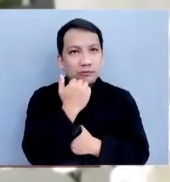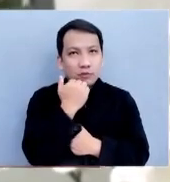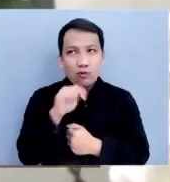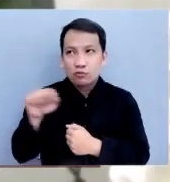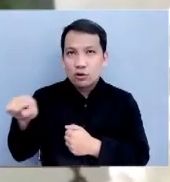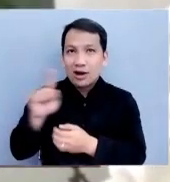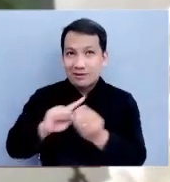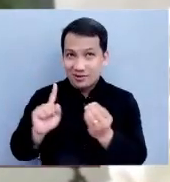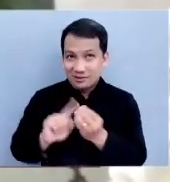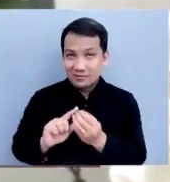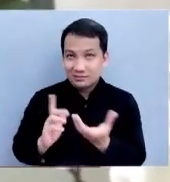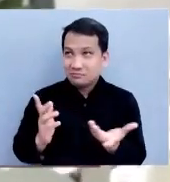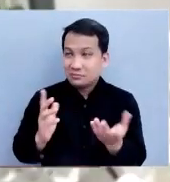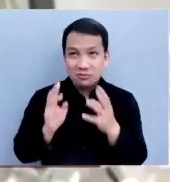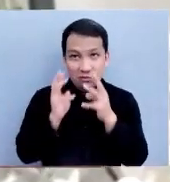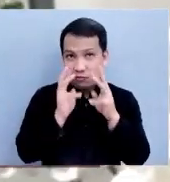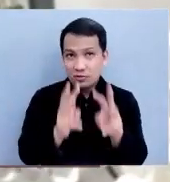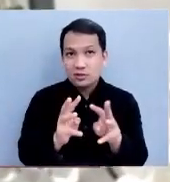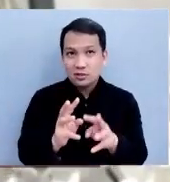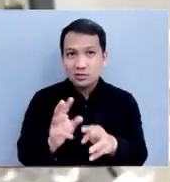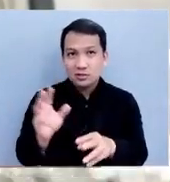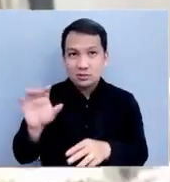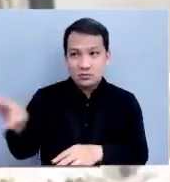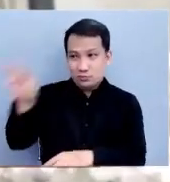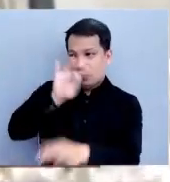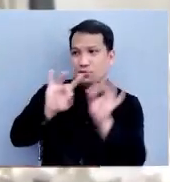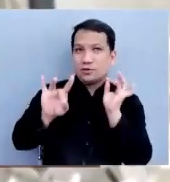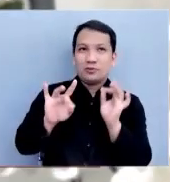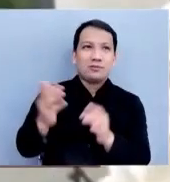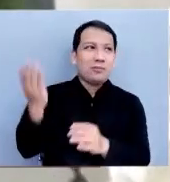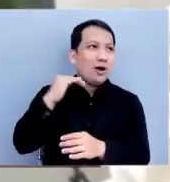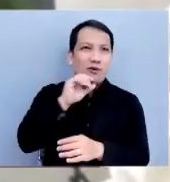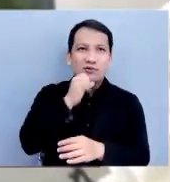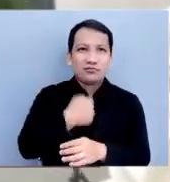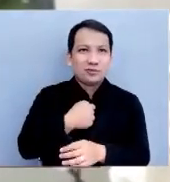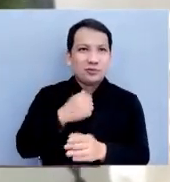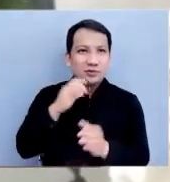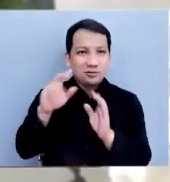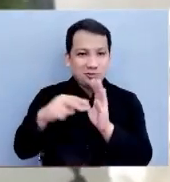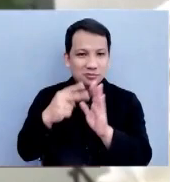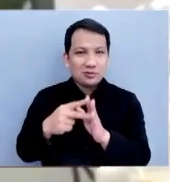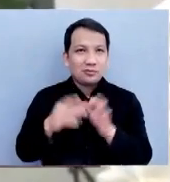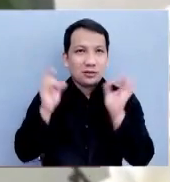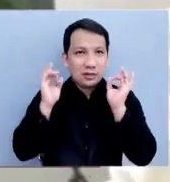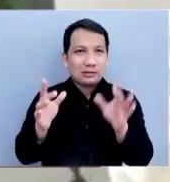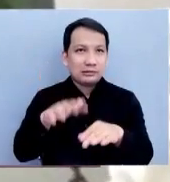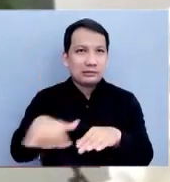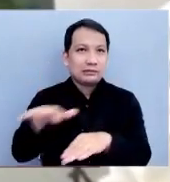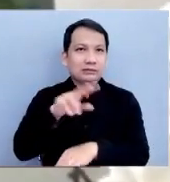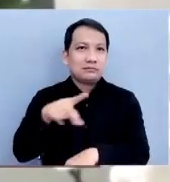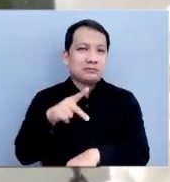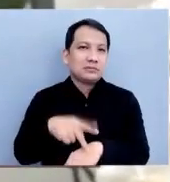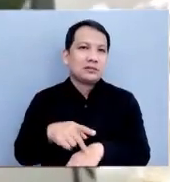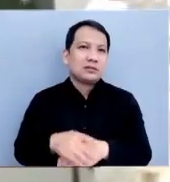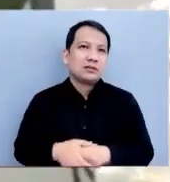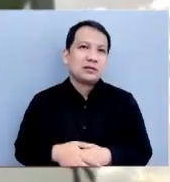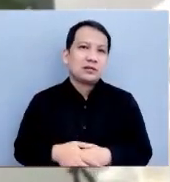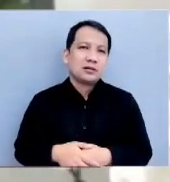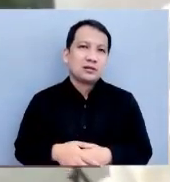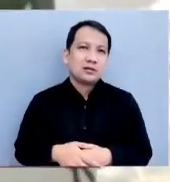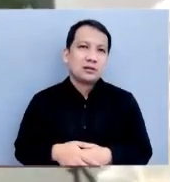mga nagdudukot lang sila ng mga stock picture tapos ang mapapahamak ang buong basa. Pero sir, in the